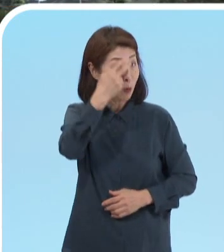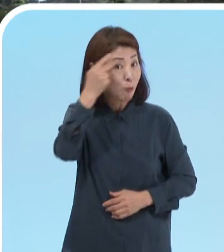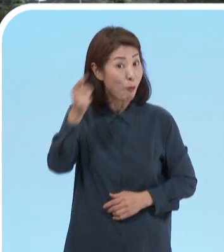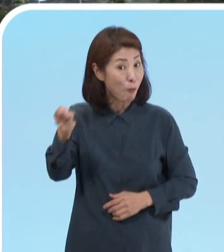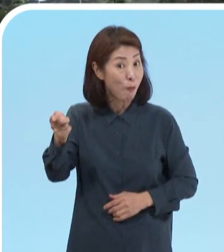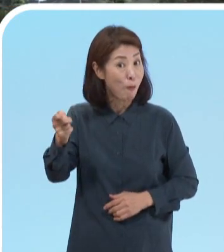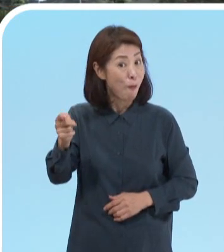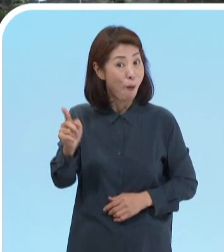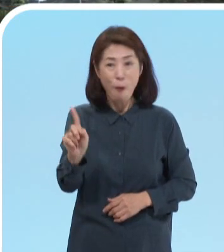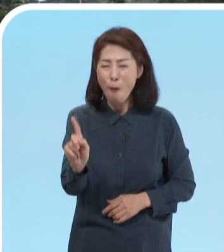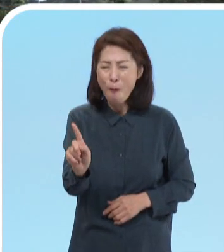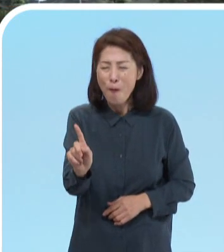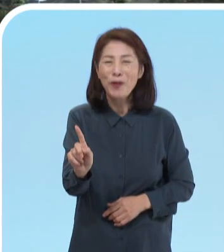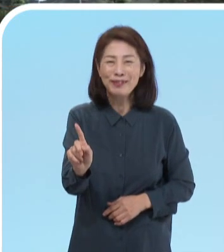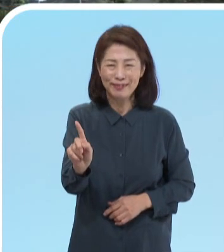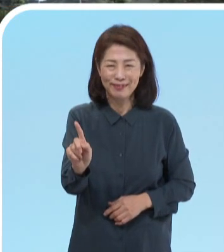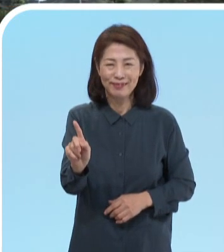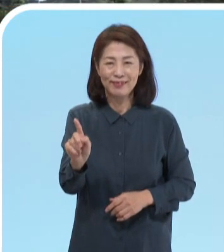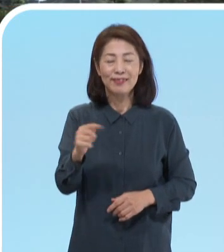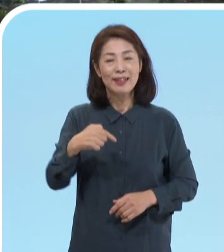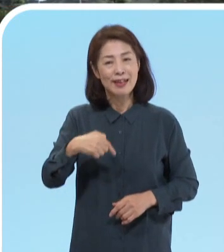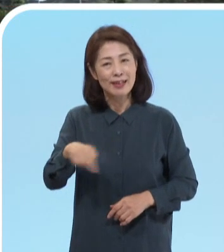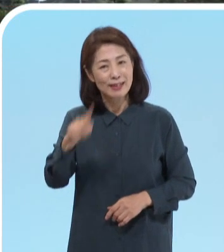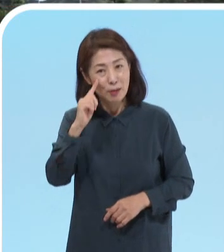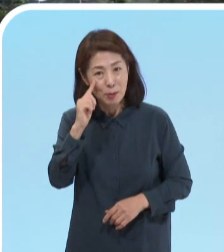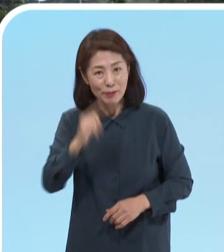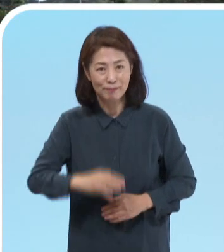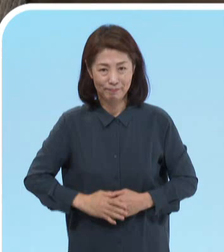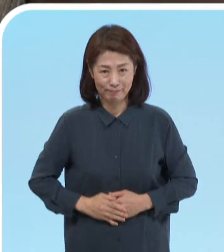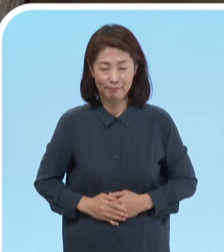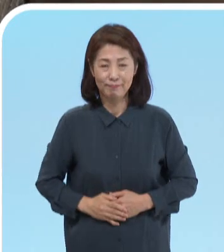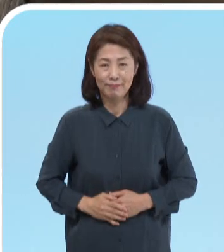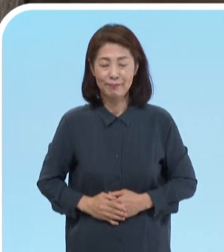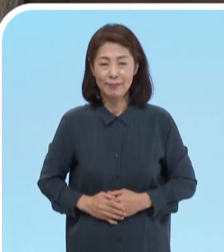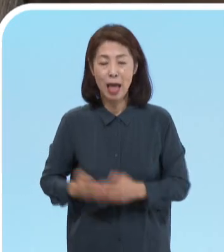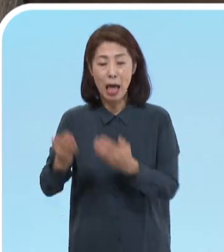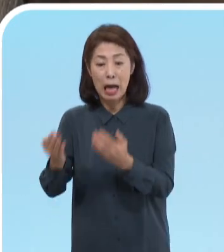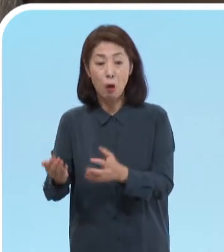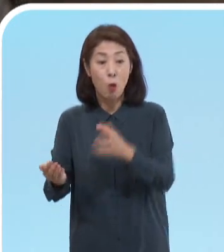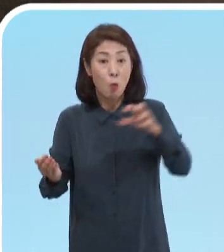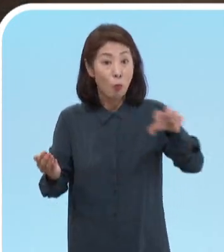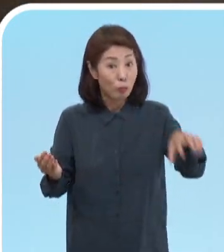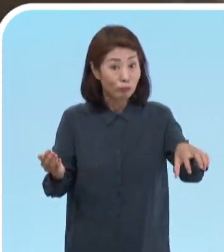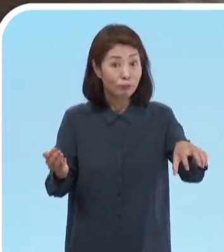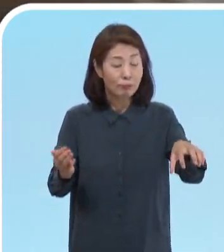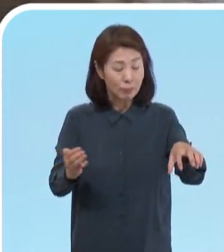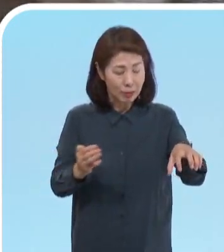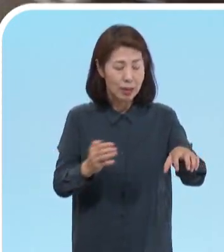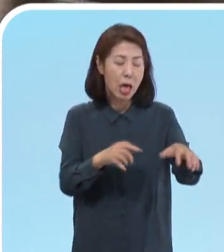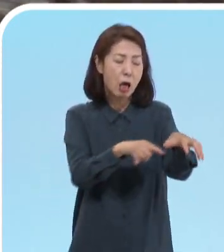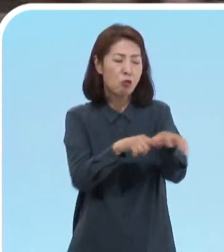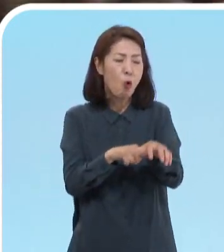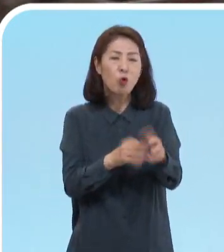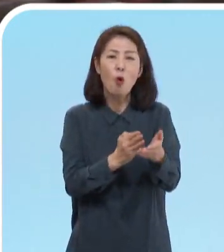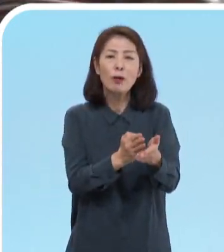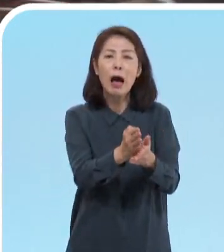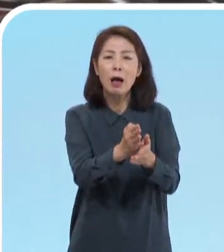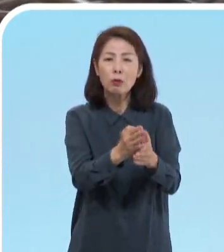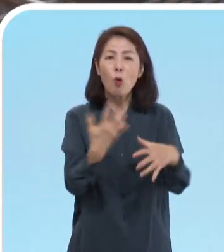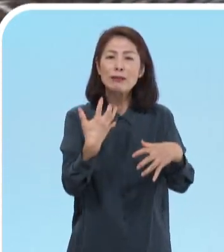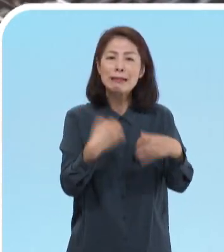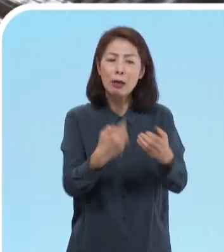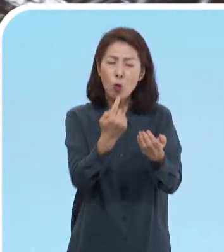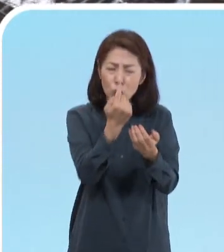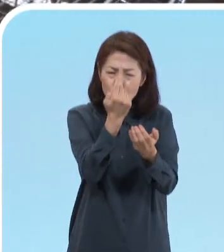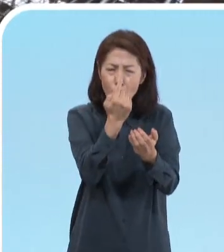上郡高校気になりますよね。行ってみましょう。校舎から少し離れたところに、農業科